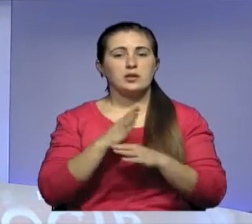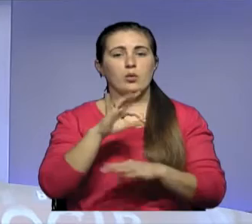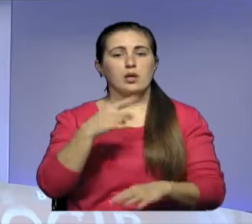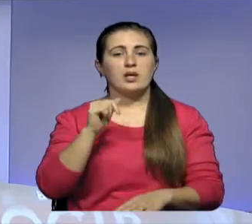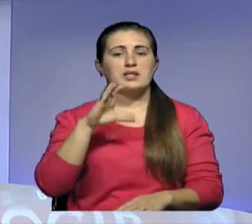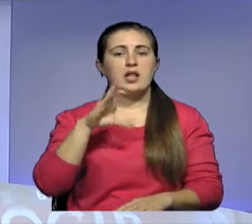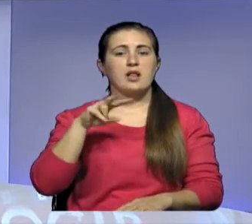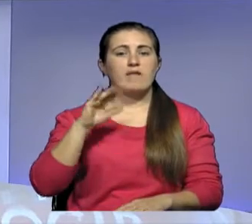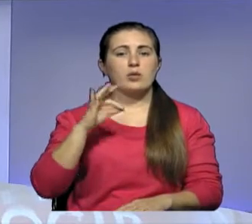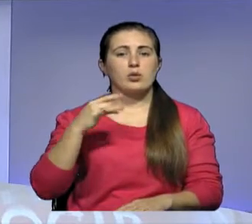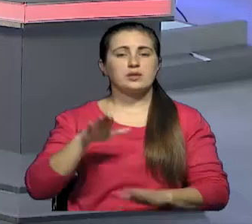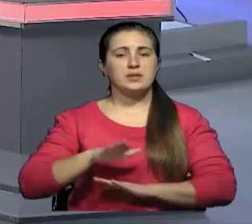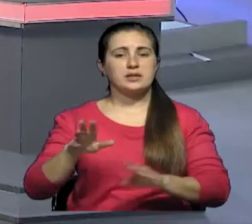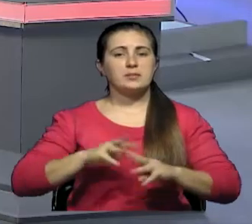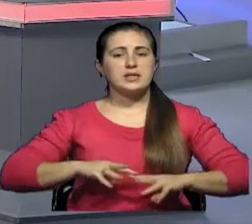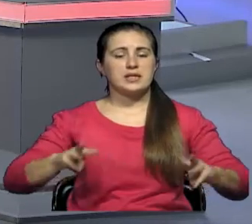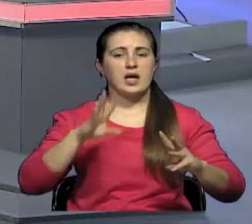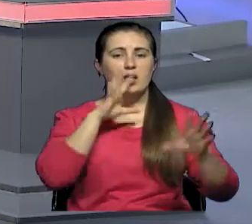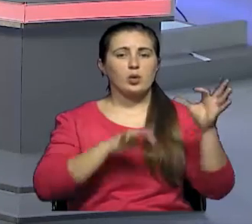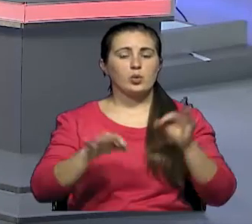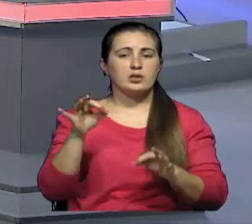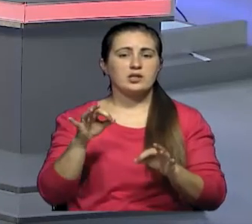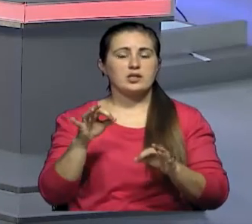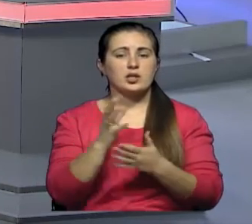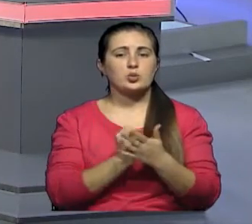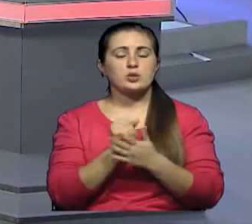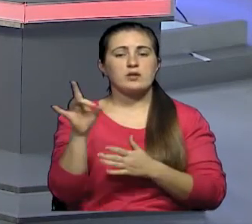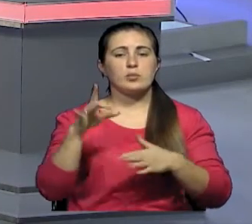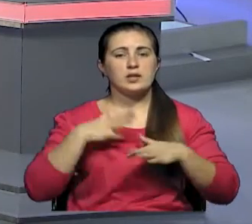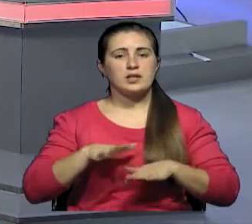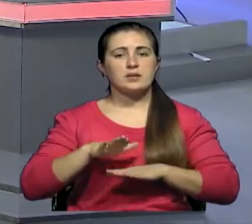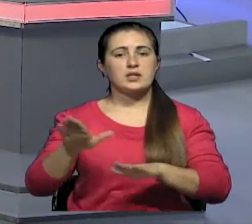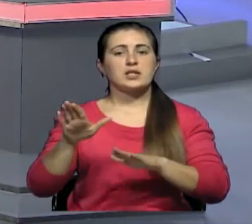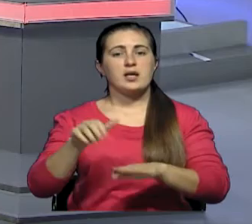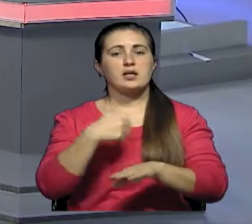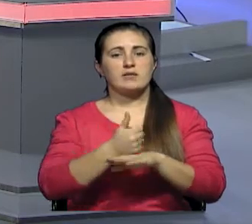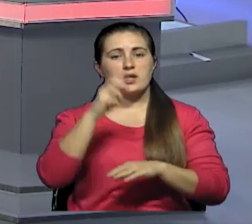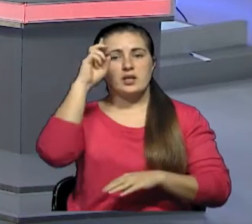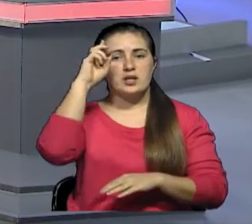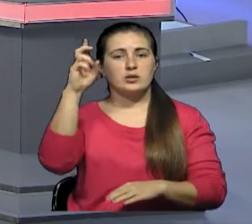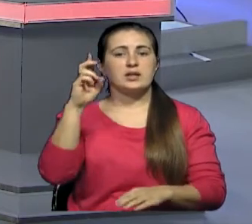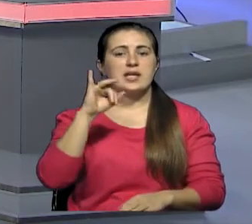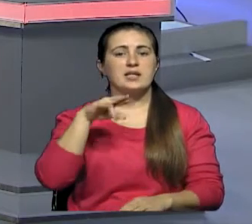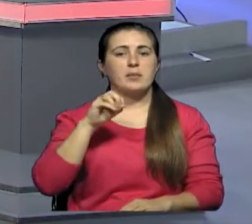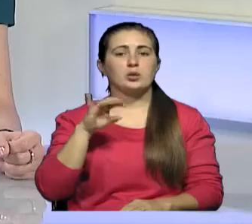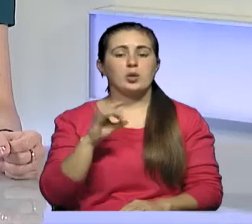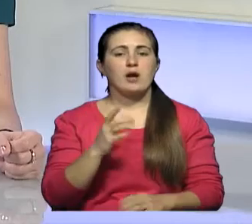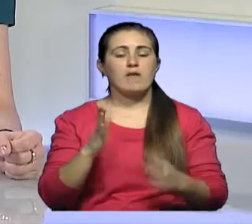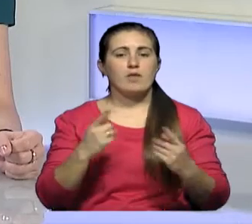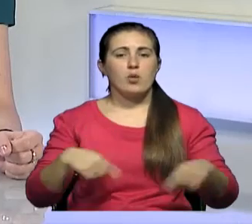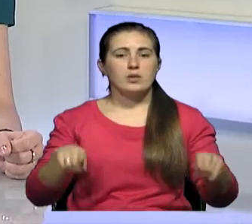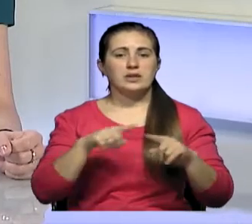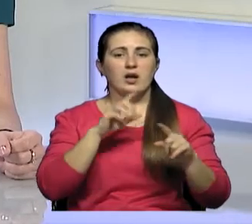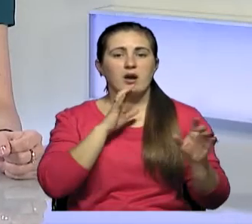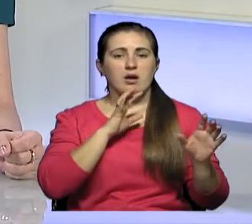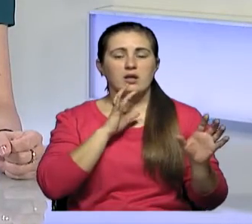славгородская заместитель министра экологии и природных ресурсов республики крым заместитель главного государственного инспектора в области охраны